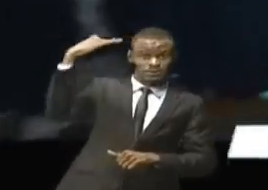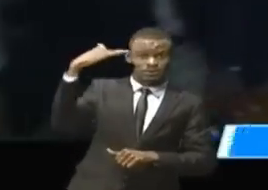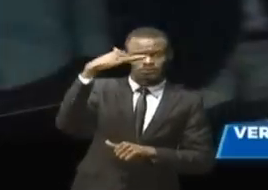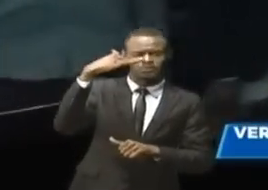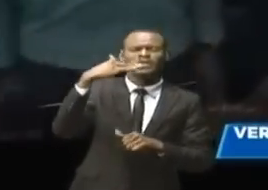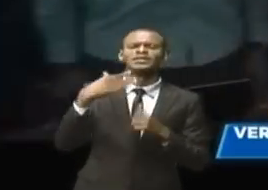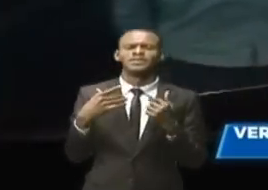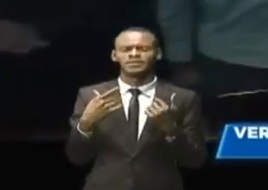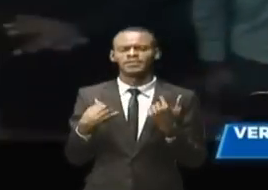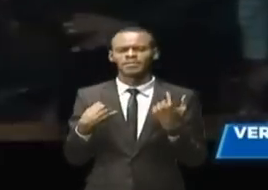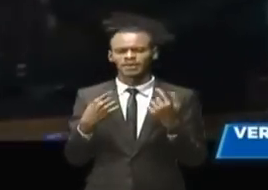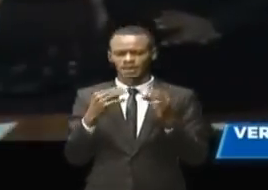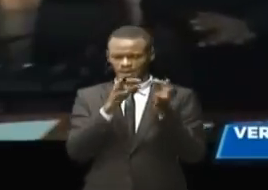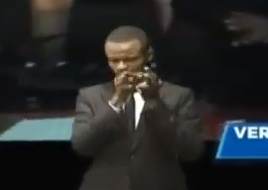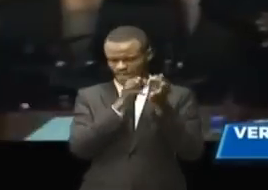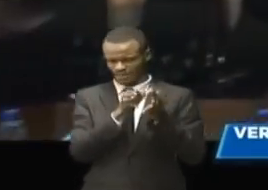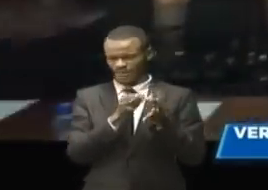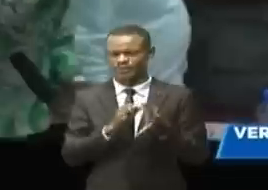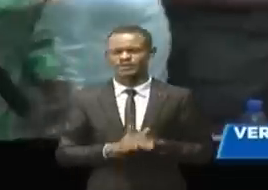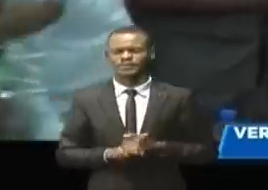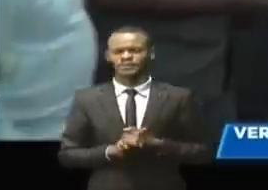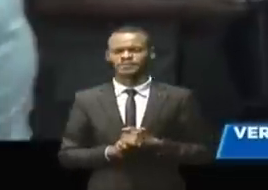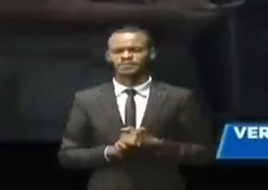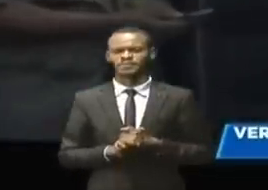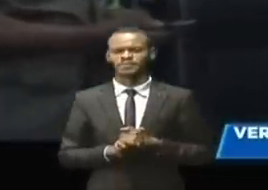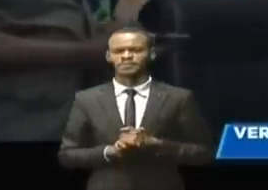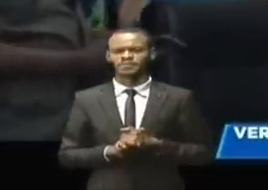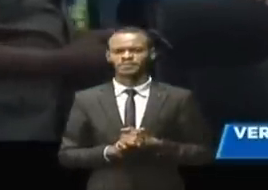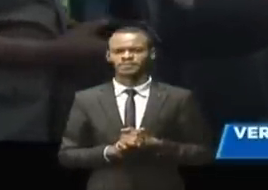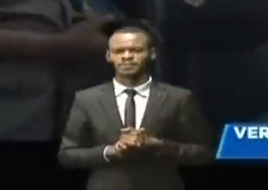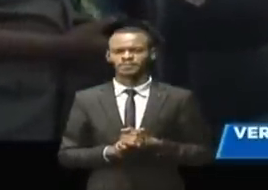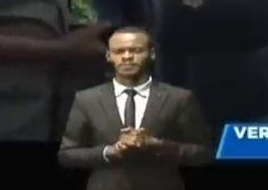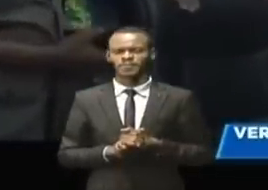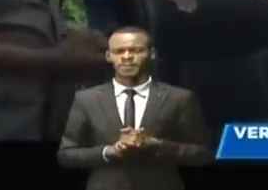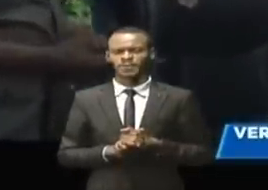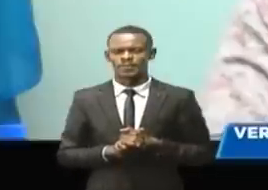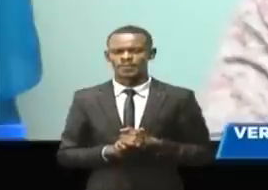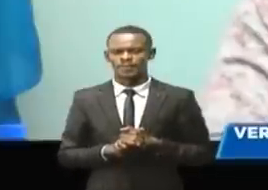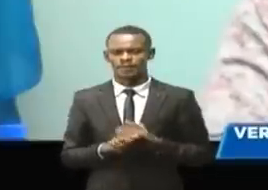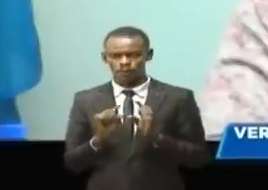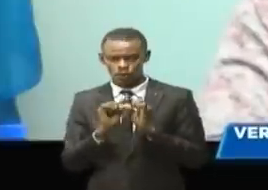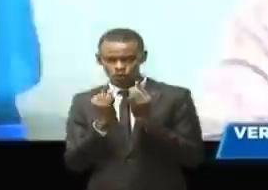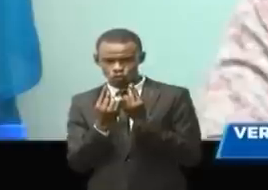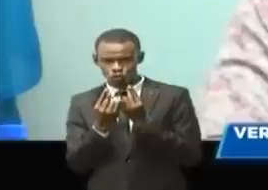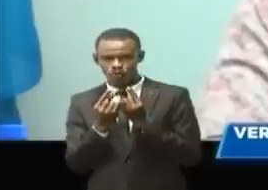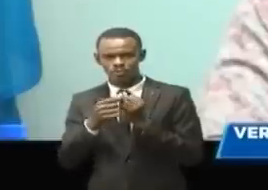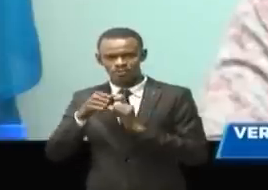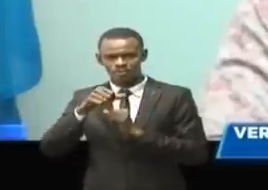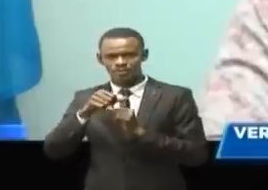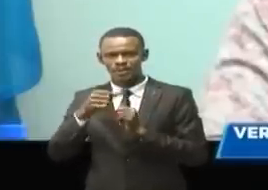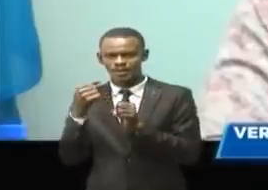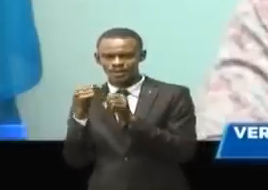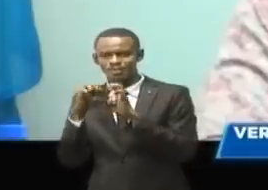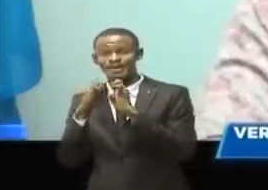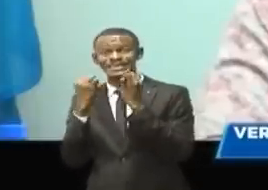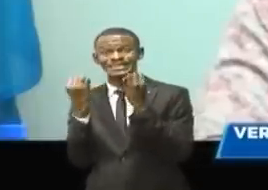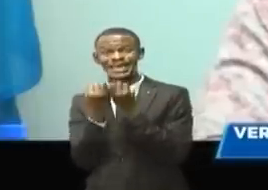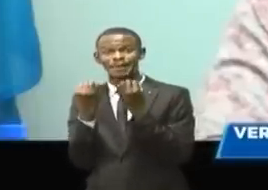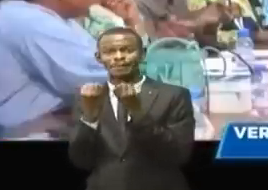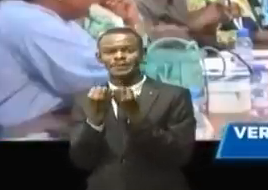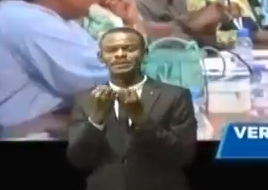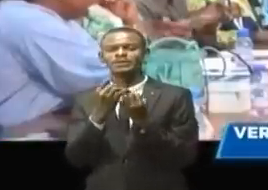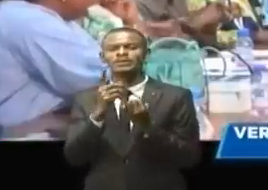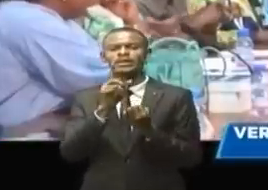Une première réunion Zoom avec le groupe Ontech, un réseau regroupant 14 entreprises turques intéressées par les investissements à l'étranger